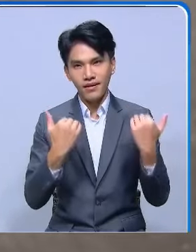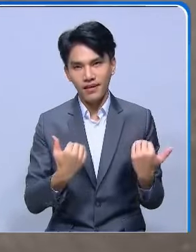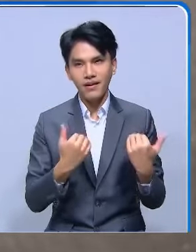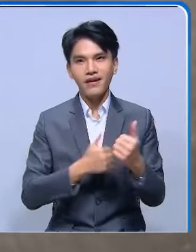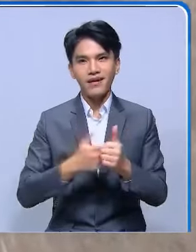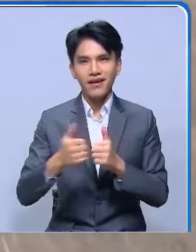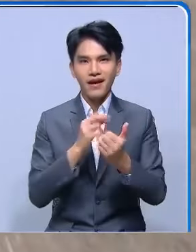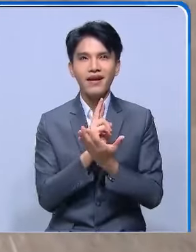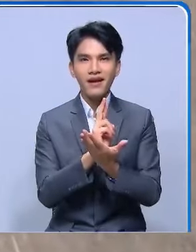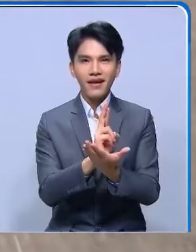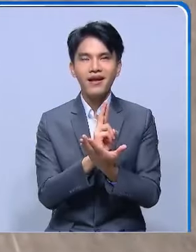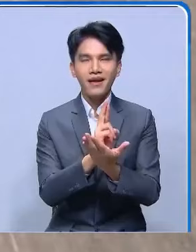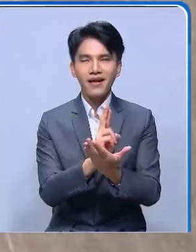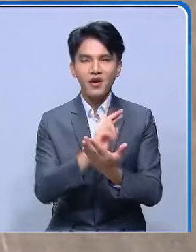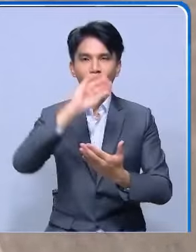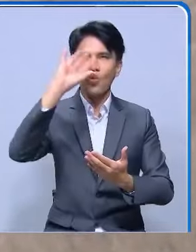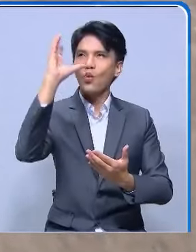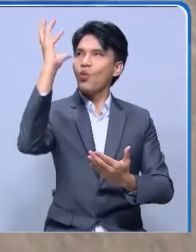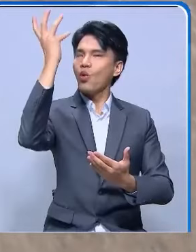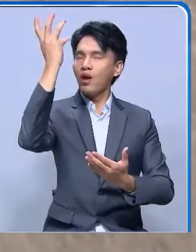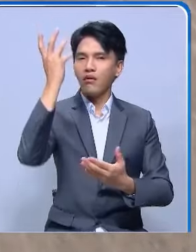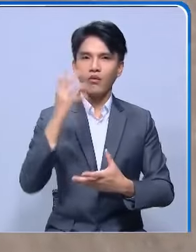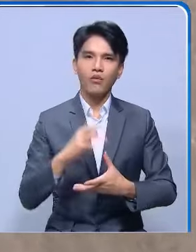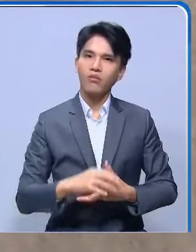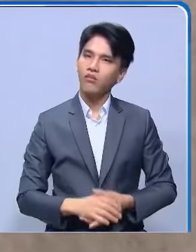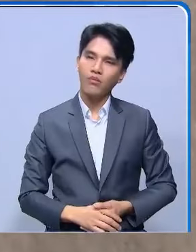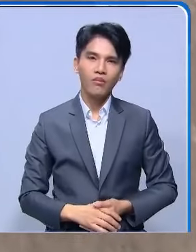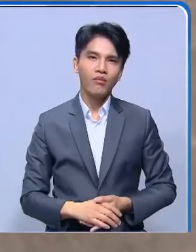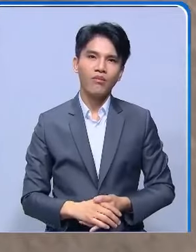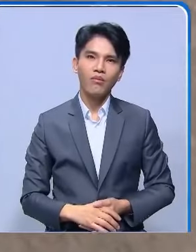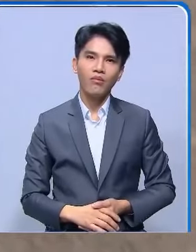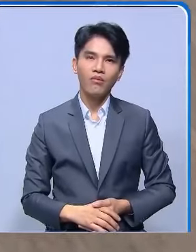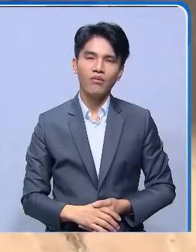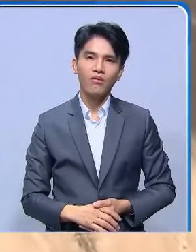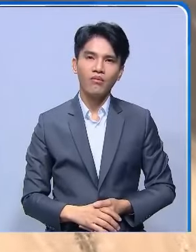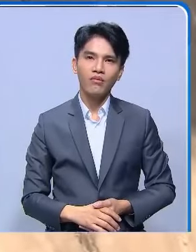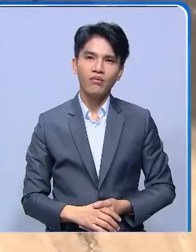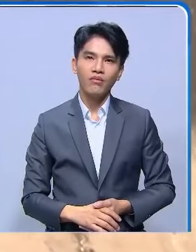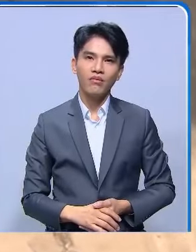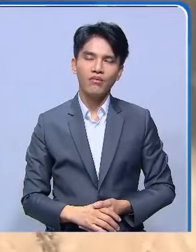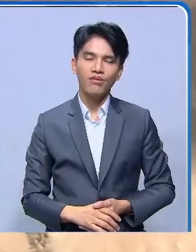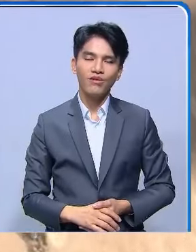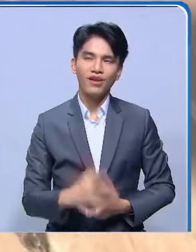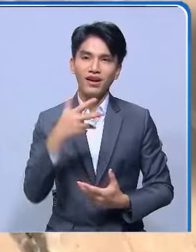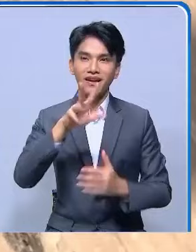วดรางวัลโนเบลเลยสาขาสิ่งมหัศจรรย์ของโลกครับ โอ้ยแล้วสภานี้เนี่ยไม่ใช่แบ